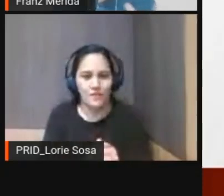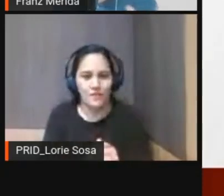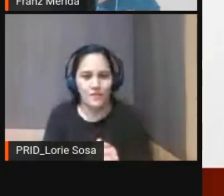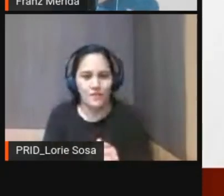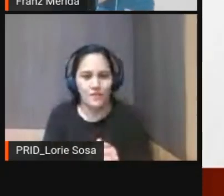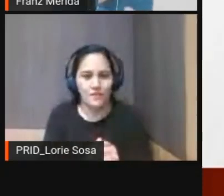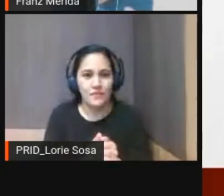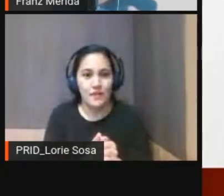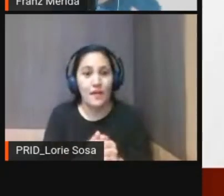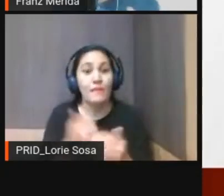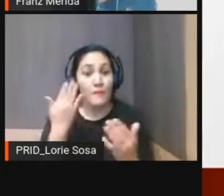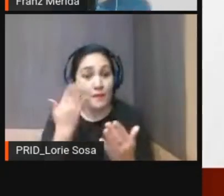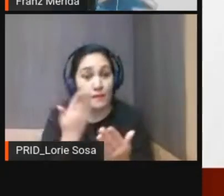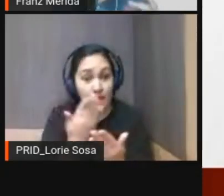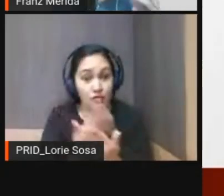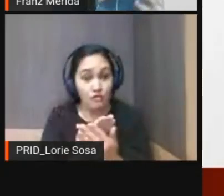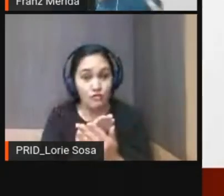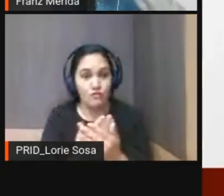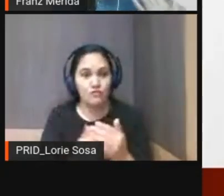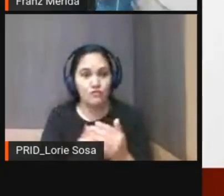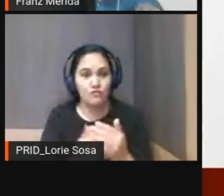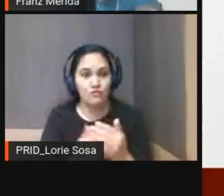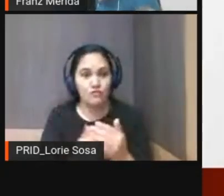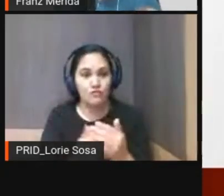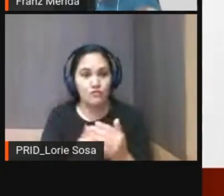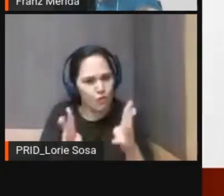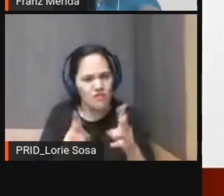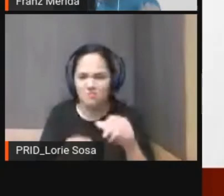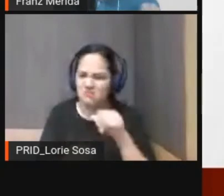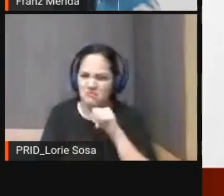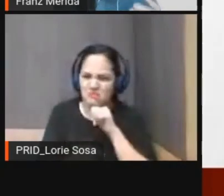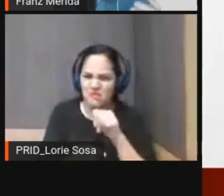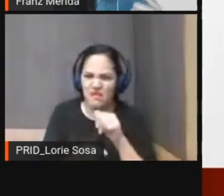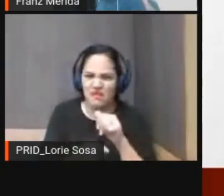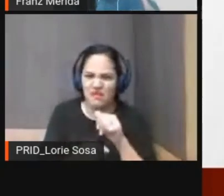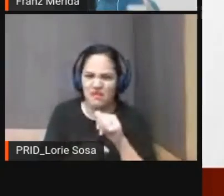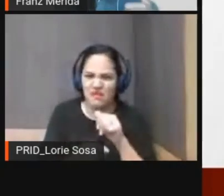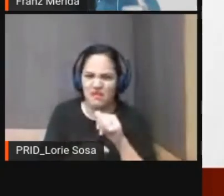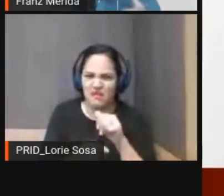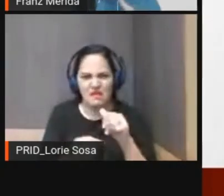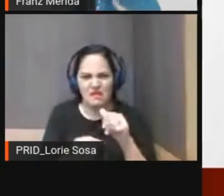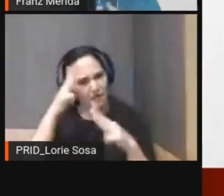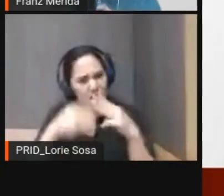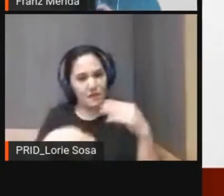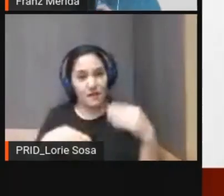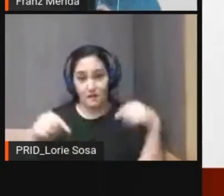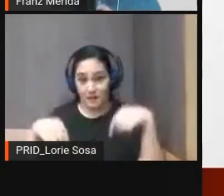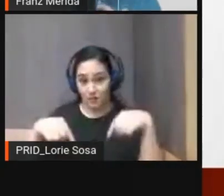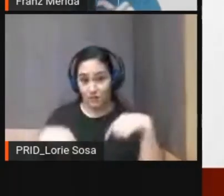yung kondisyon na hindi masyado siyang maging balakid sa atin.